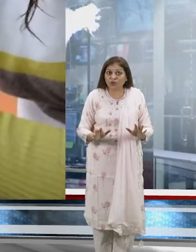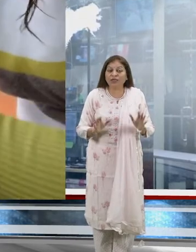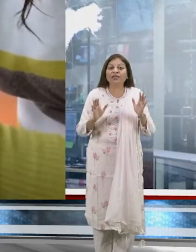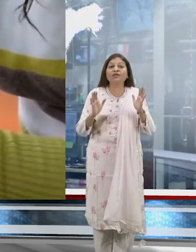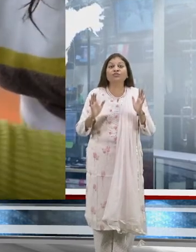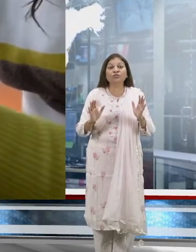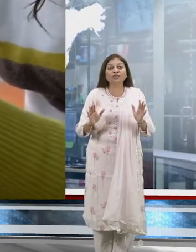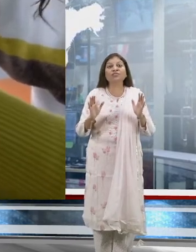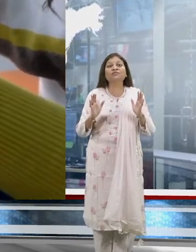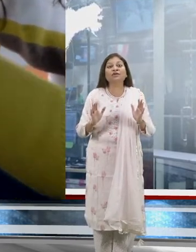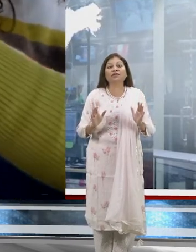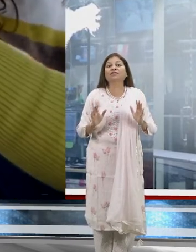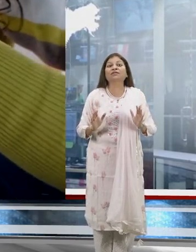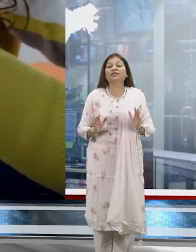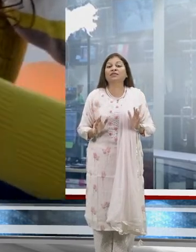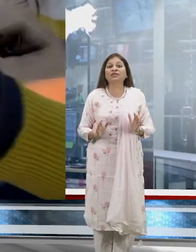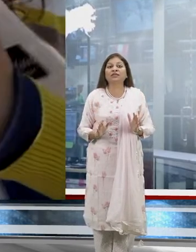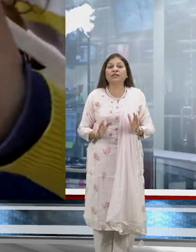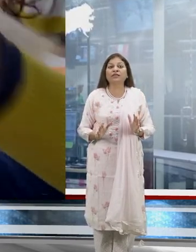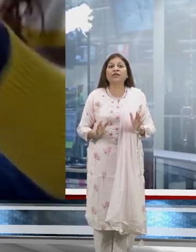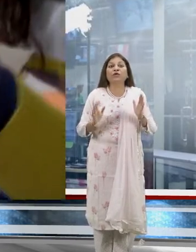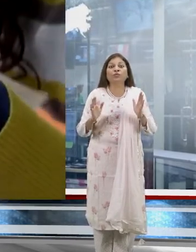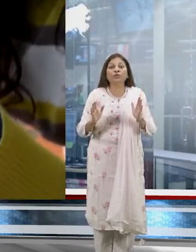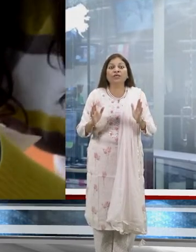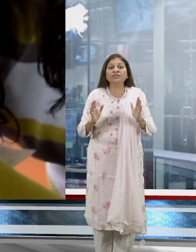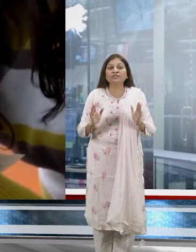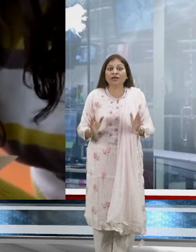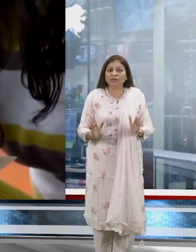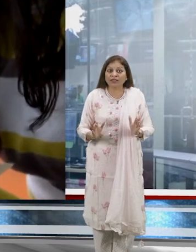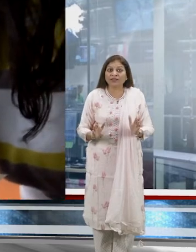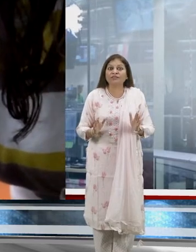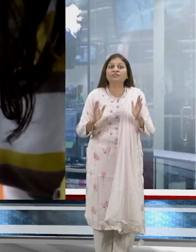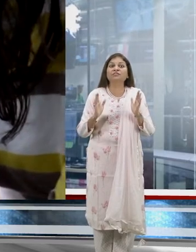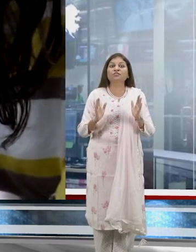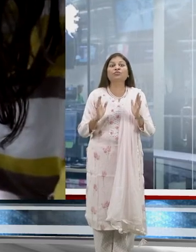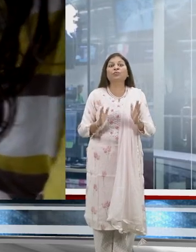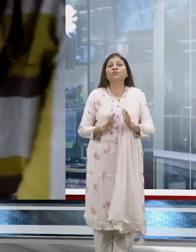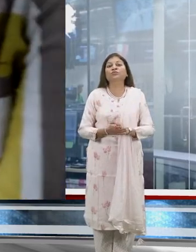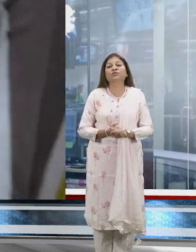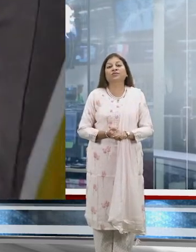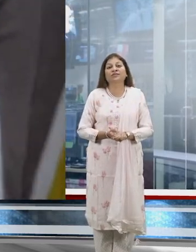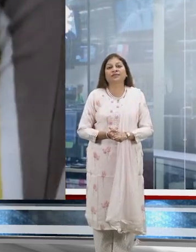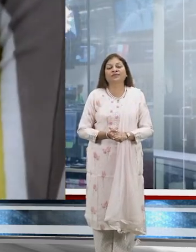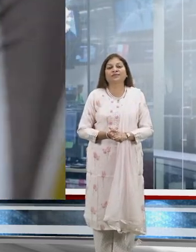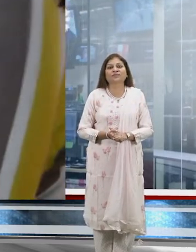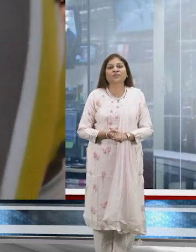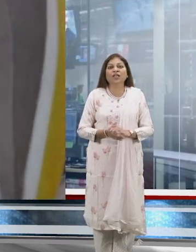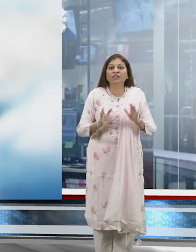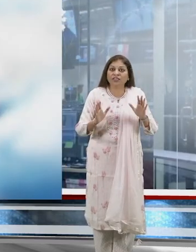को एक सुरक्षित वातावरण देने के लिए उनके सामने सच को प्रस्तुत करते